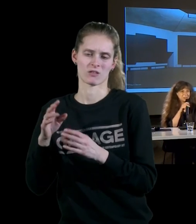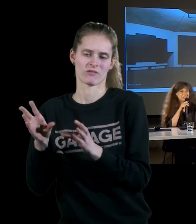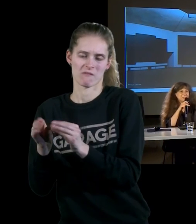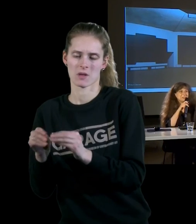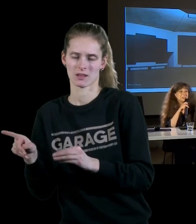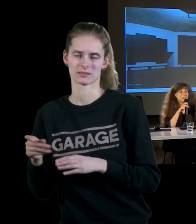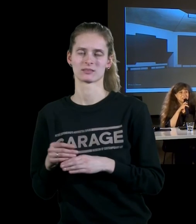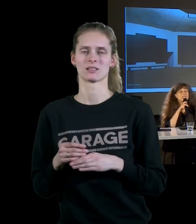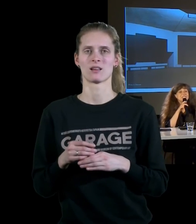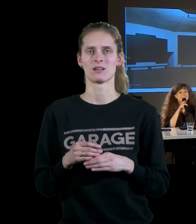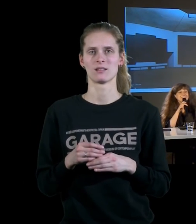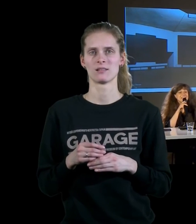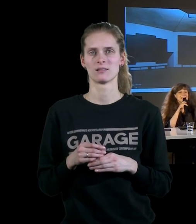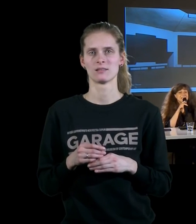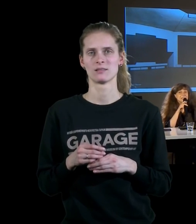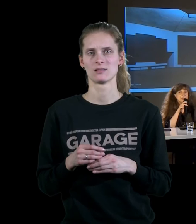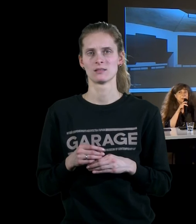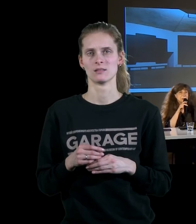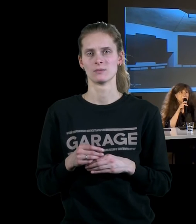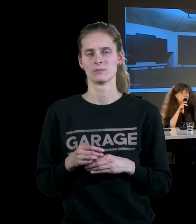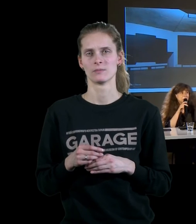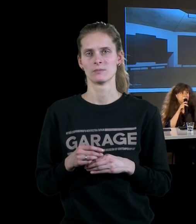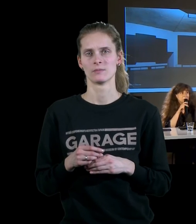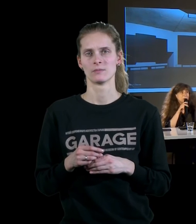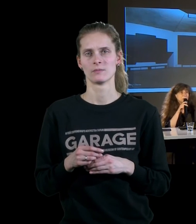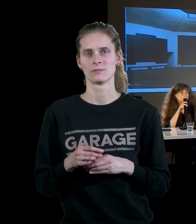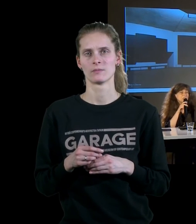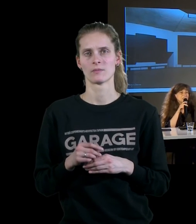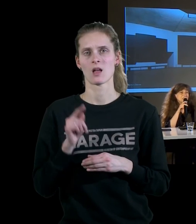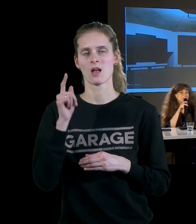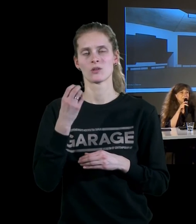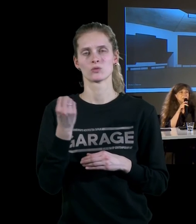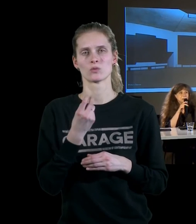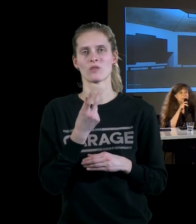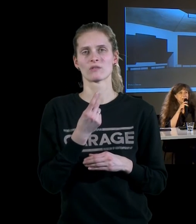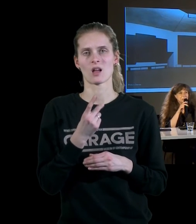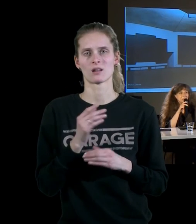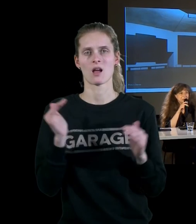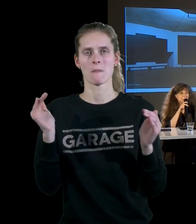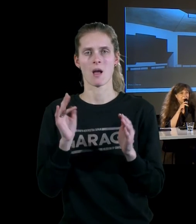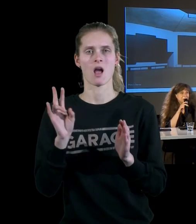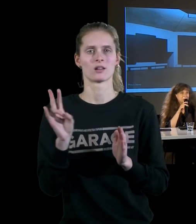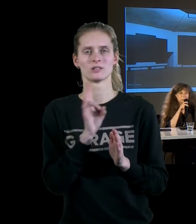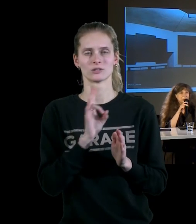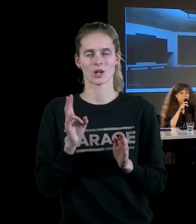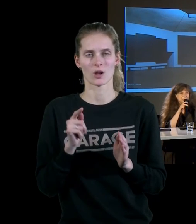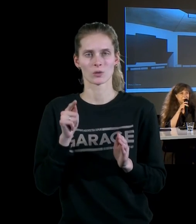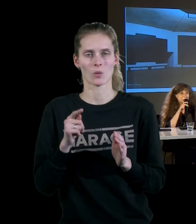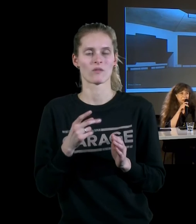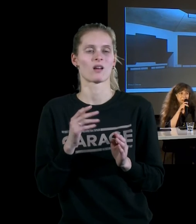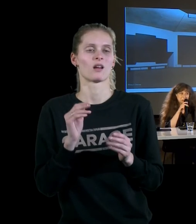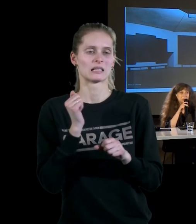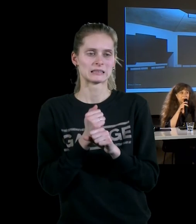самый замечательный священник. И часовню Раншан Ле Корбюзье. Опять-таки Корбюзье, который был